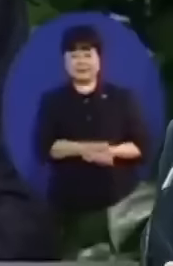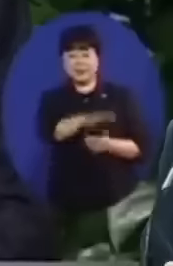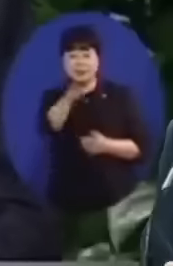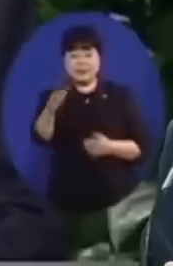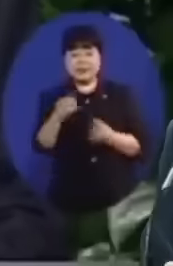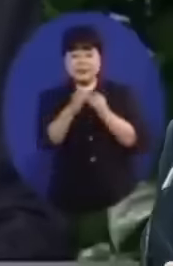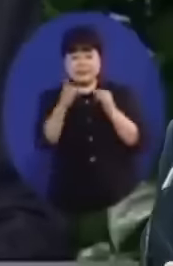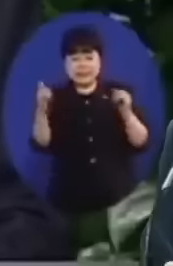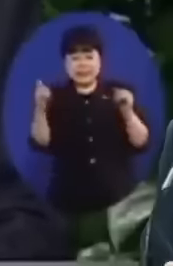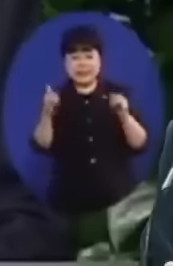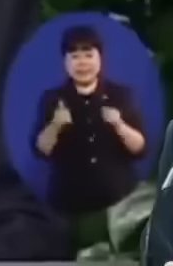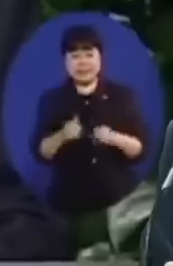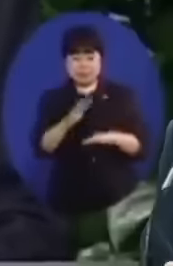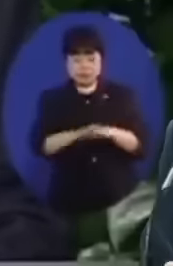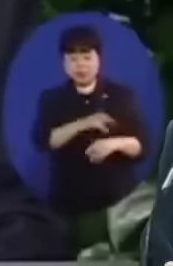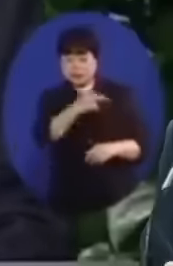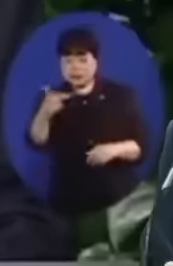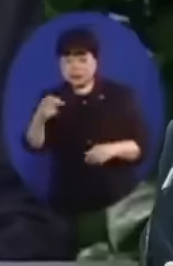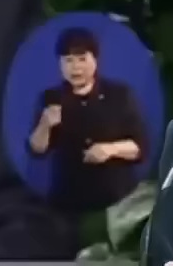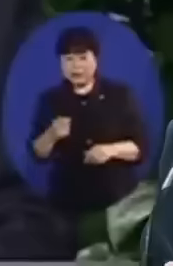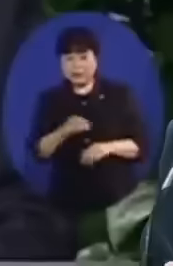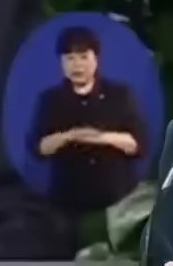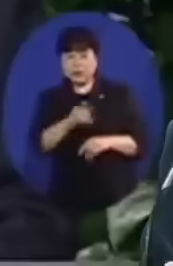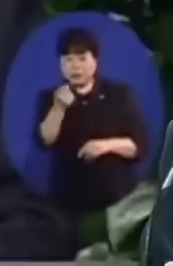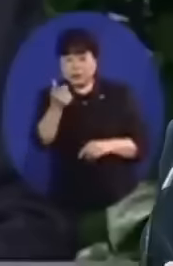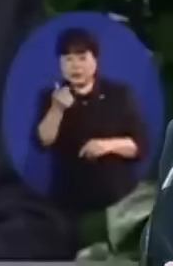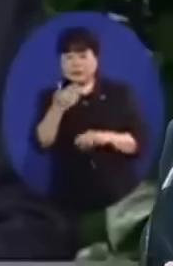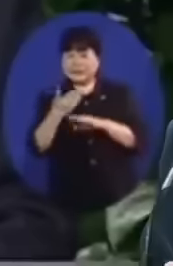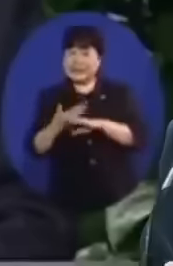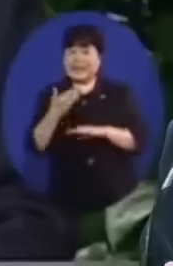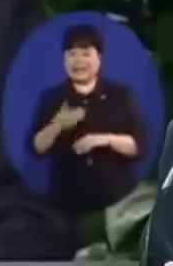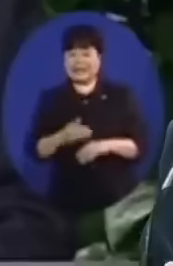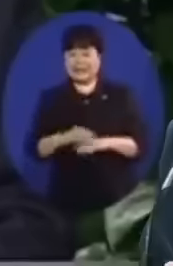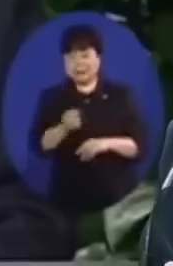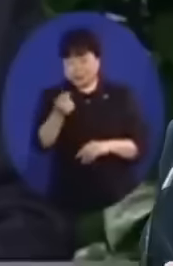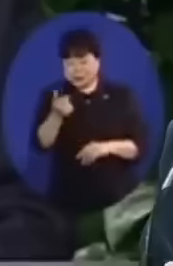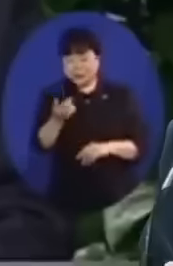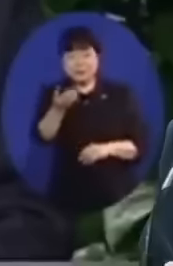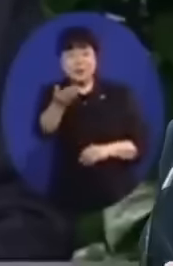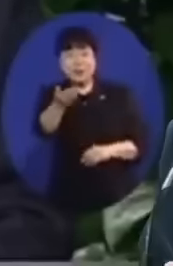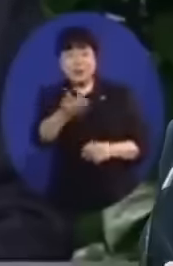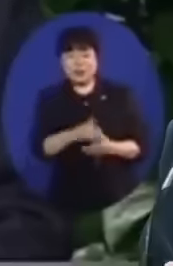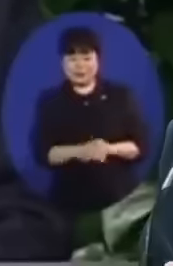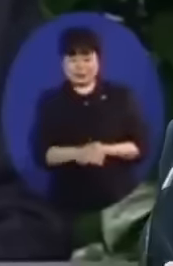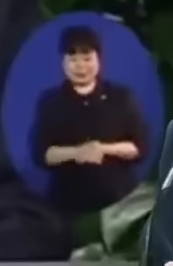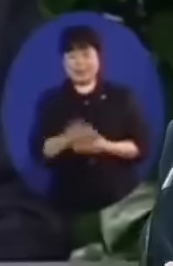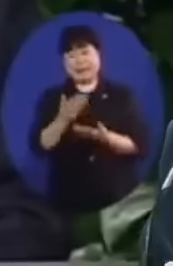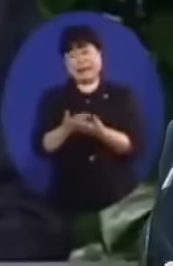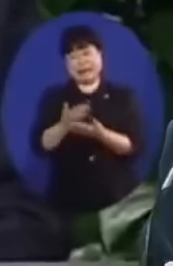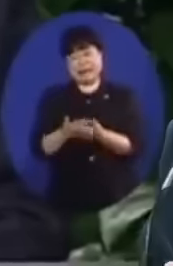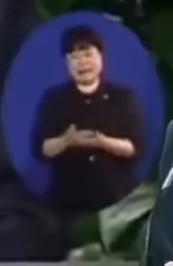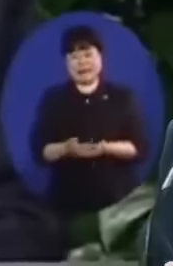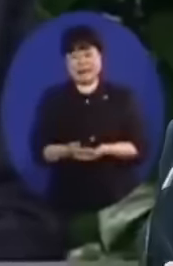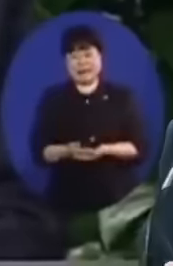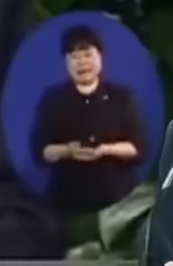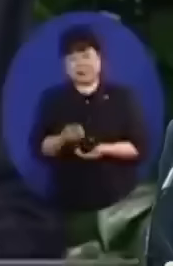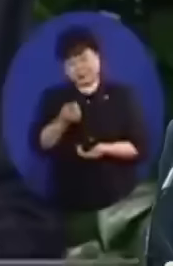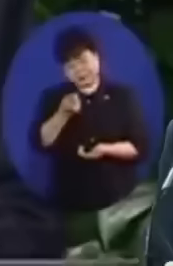우리 사람들도 손이 큰 사람하고 적은 사람이 있습니다. 적은 사람에게 뭘 좀 달라가면